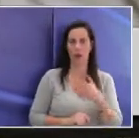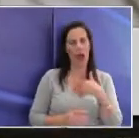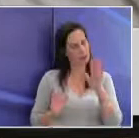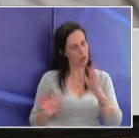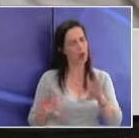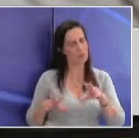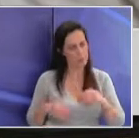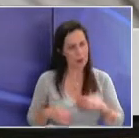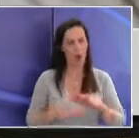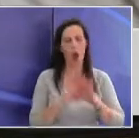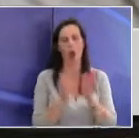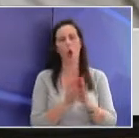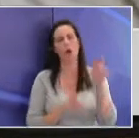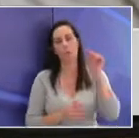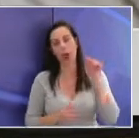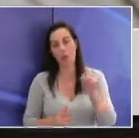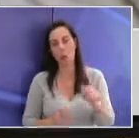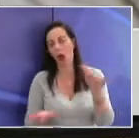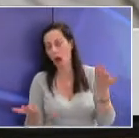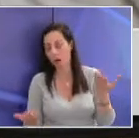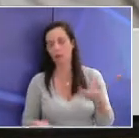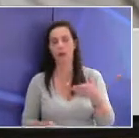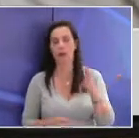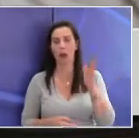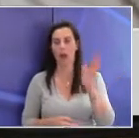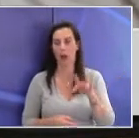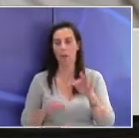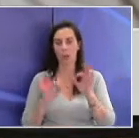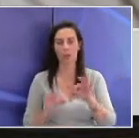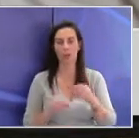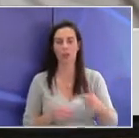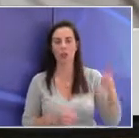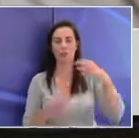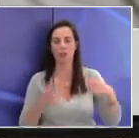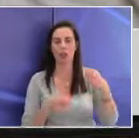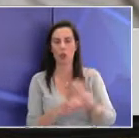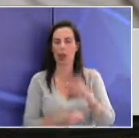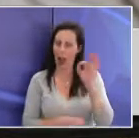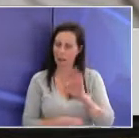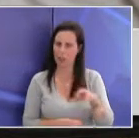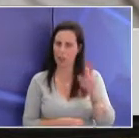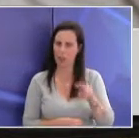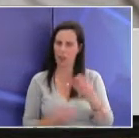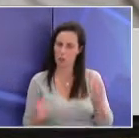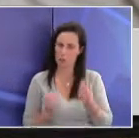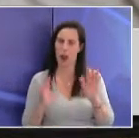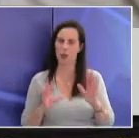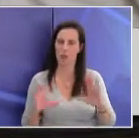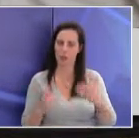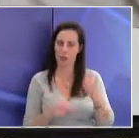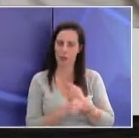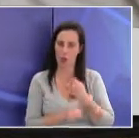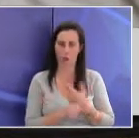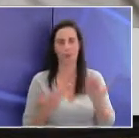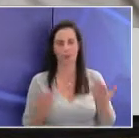זורמת איתכם, הכל פתוח גם עבור אבי גבאי, ועדיין יש איזושהי קונסטלציה במחנה